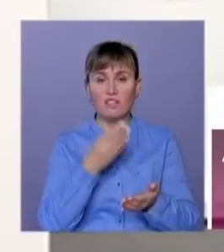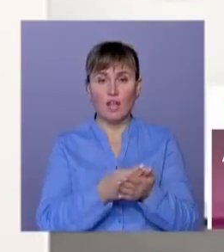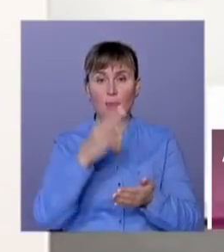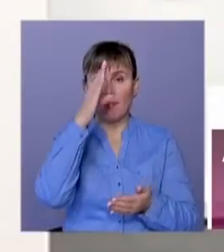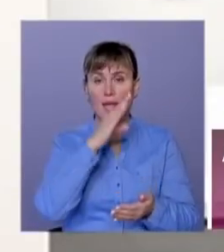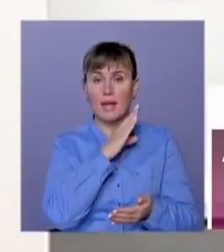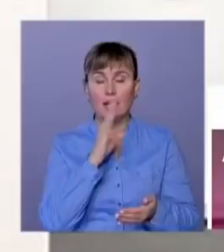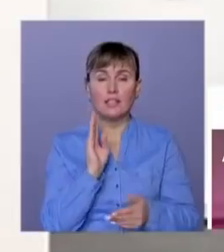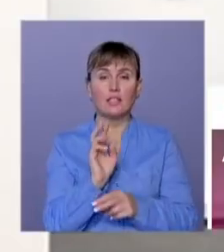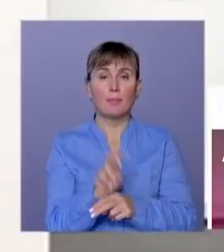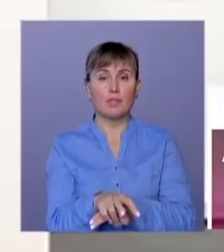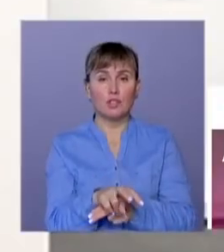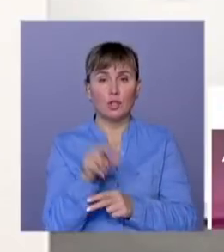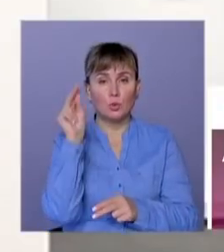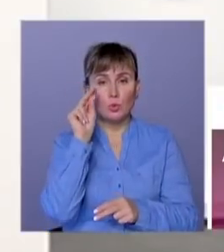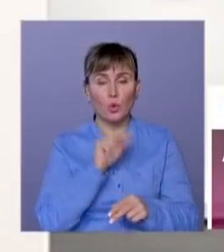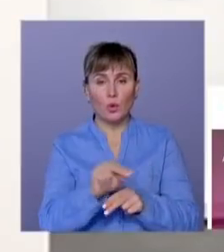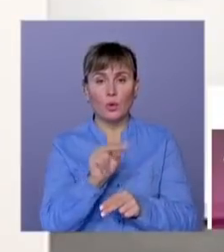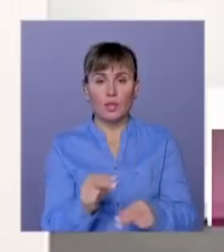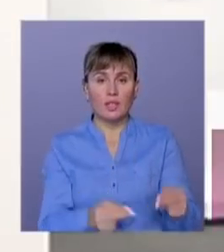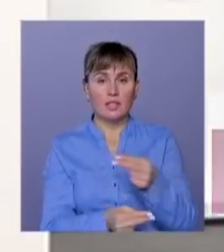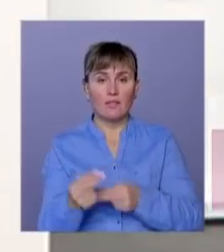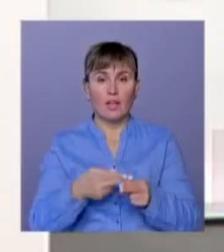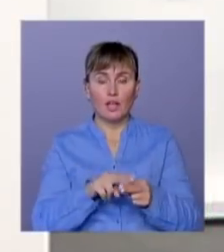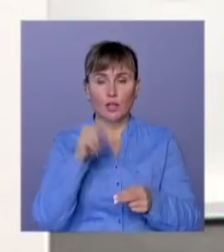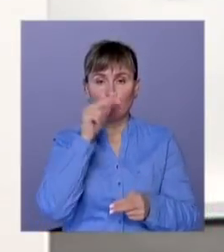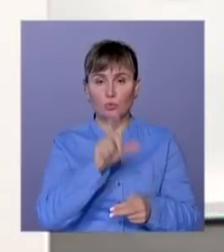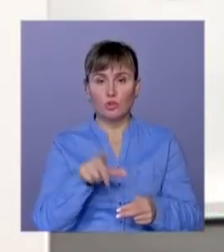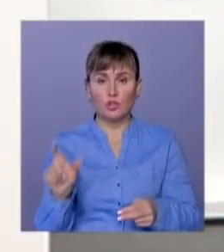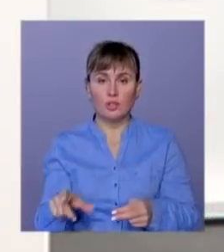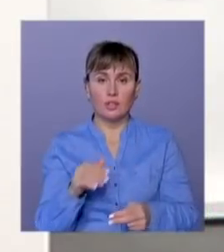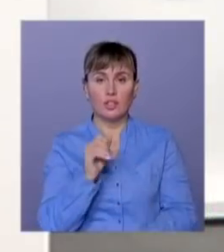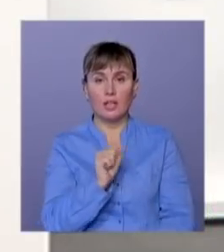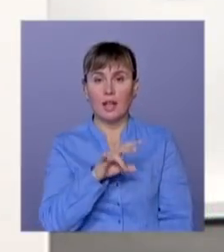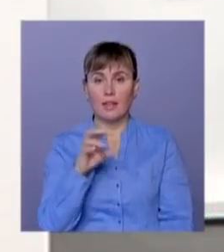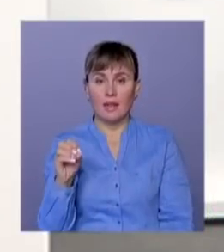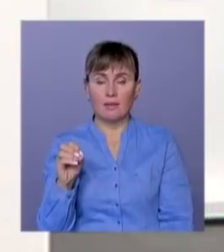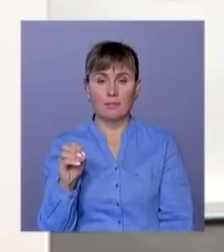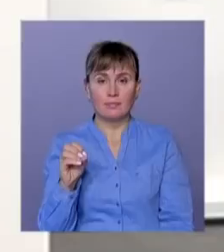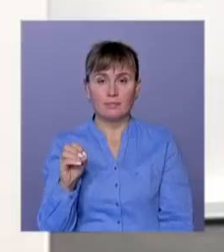родителями, посещают уроки рисования. Это ученики Жанель. А